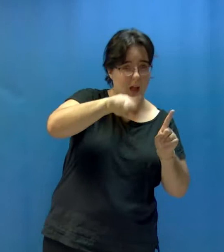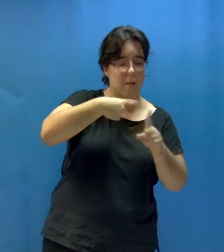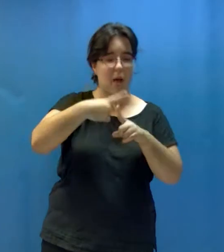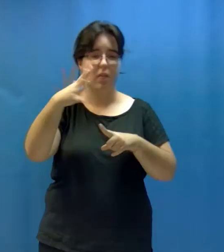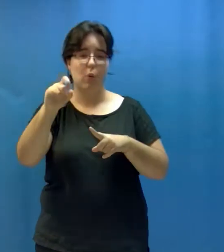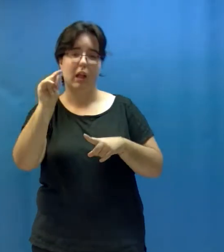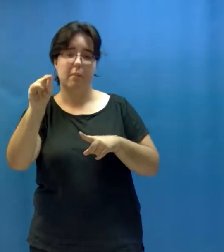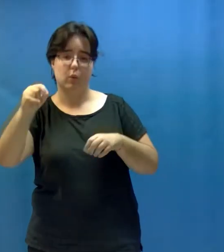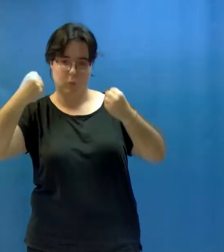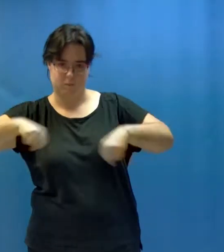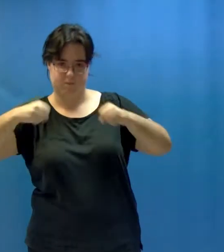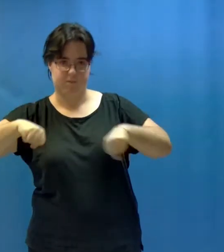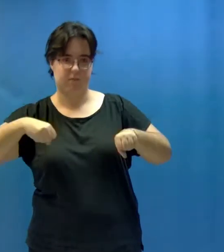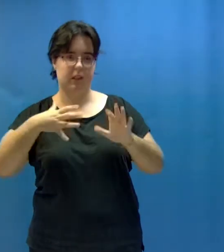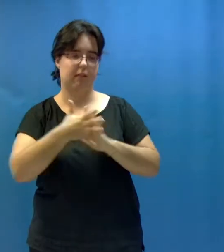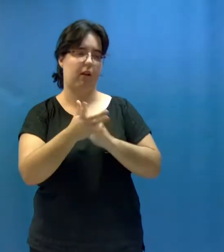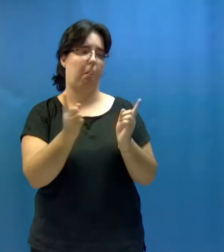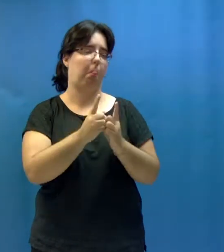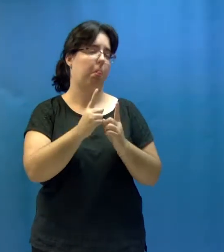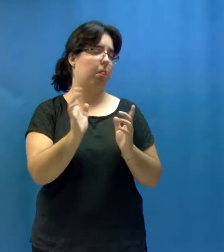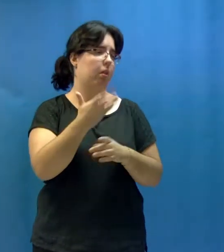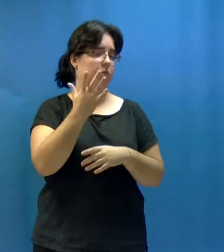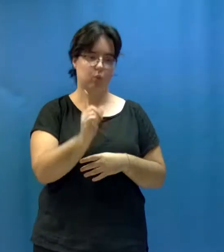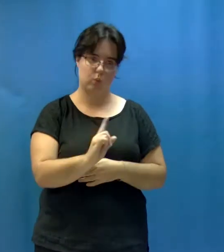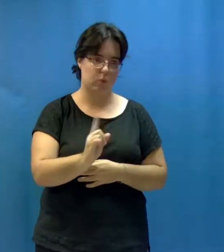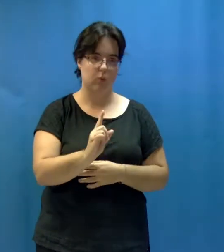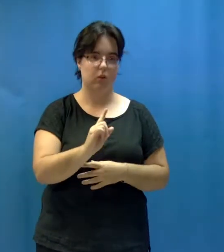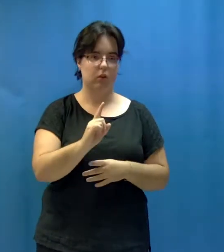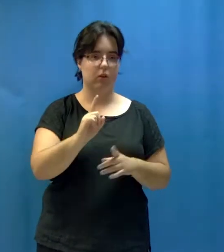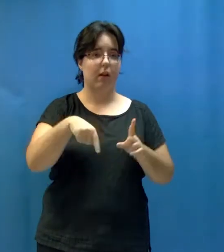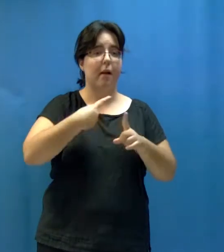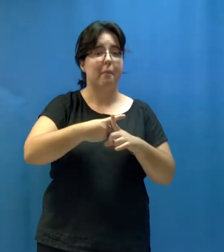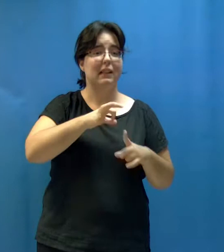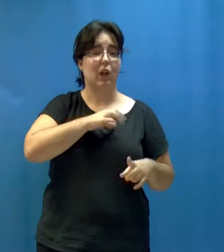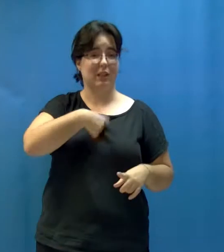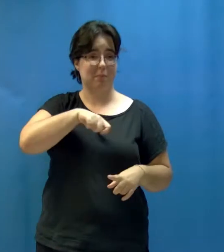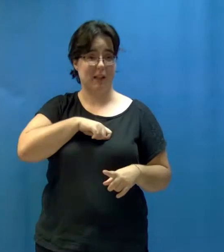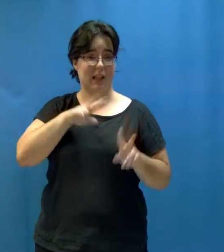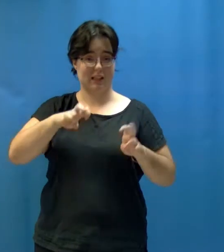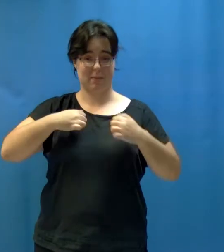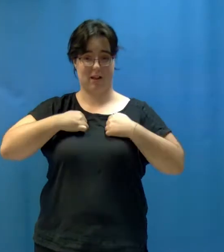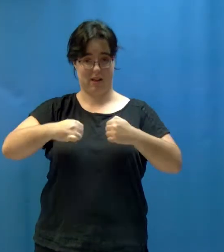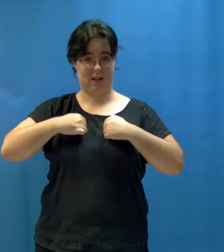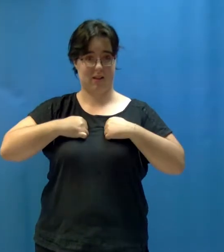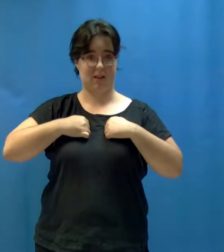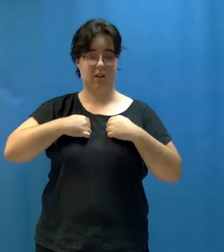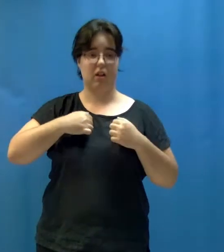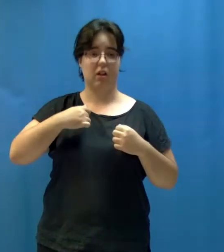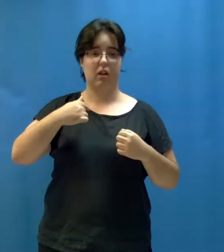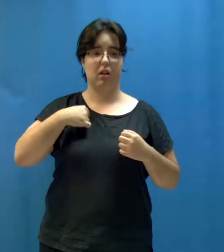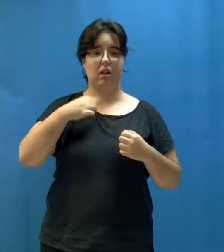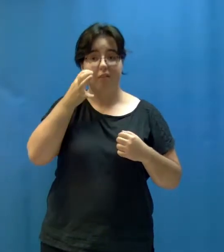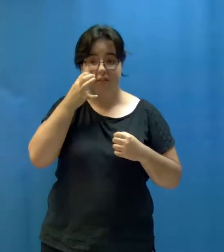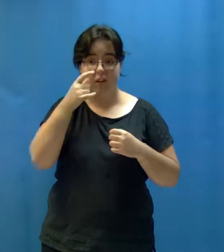dos o tres minuts, són constants. I del tema dels desfibriladors, per la senyora Espanya, diu els desfibriladors, que com has comentat, ningú compleix la